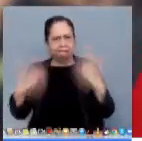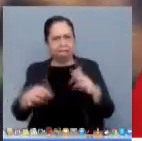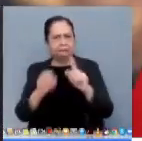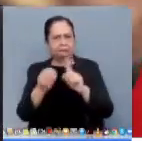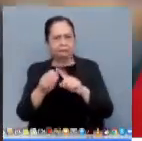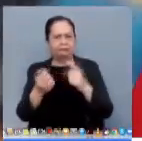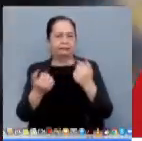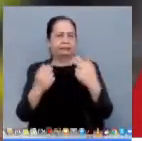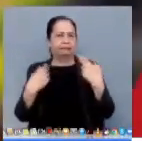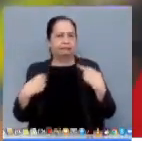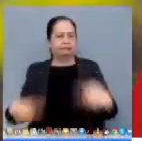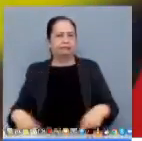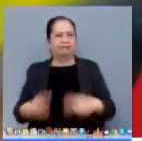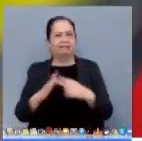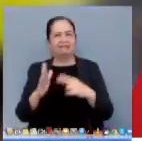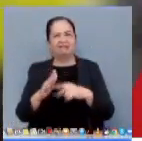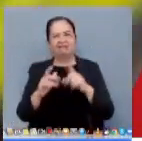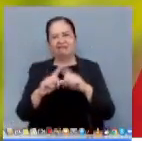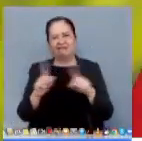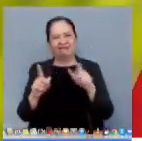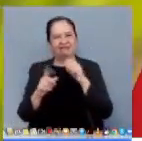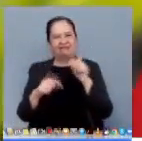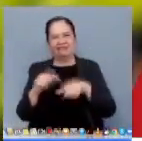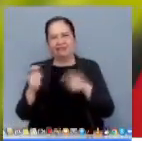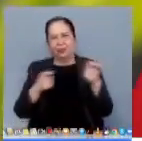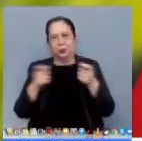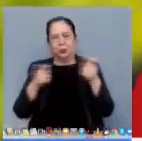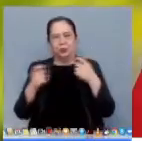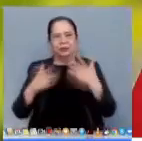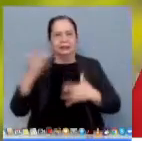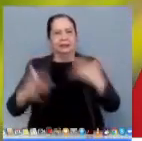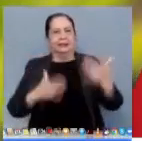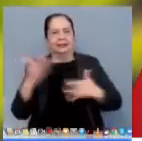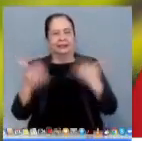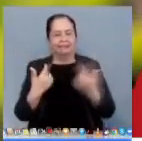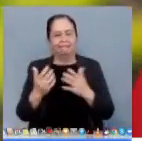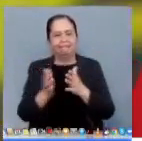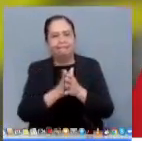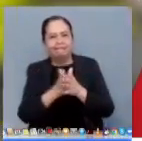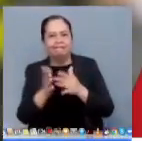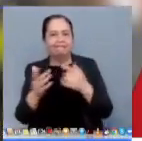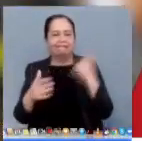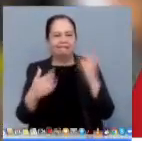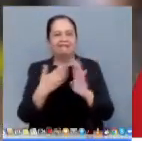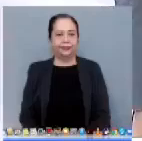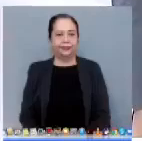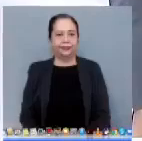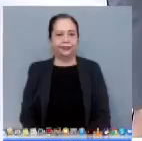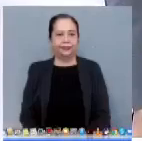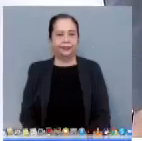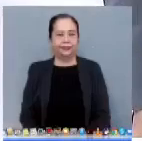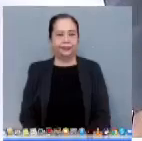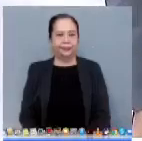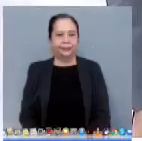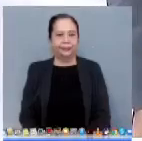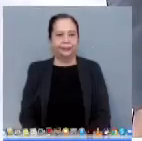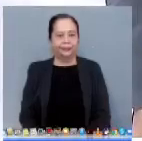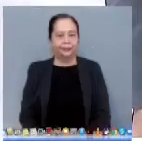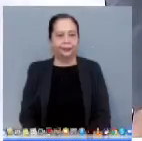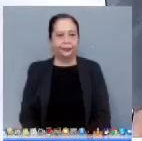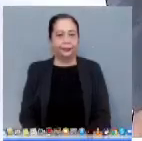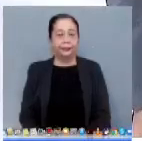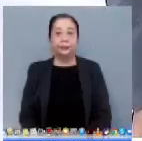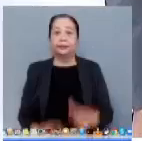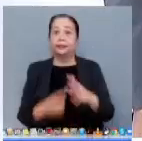pero hindi na napigilan ng mga residente dala ng kasabikan sa pagbabalik ng nasabing kapistahan. Simula June